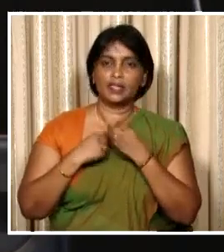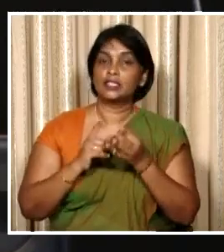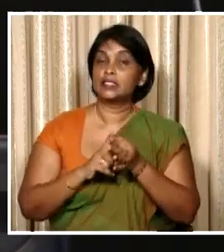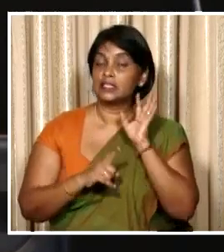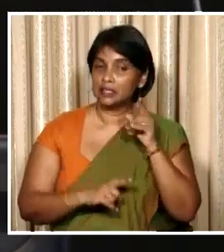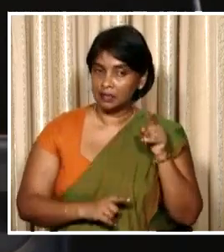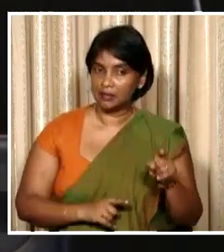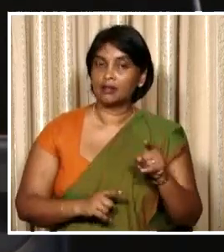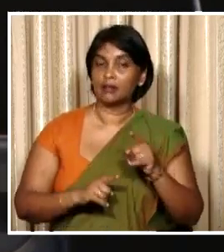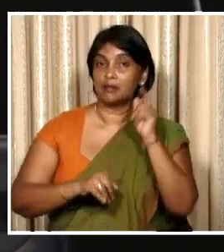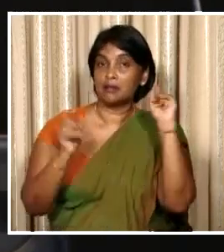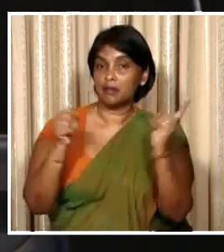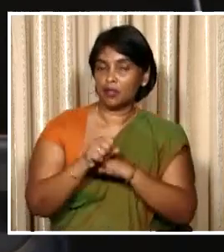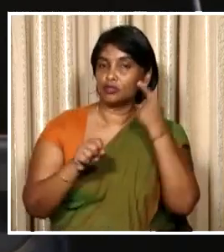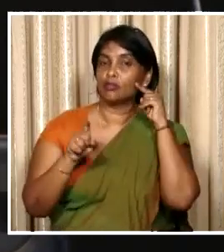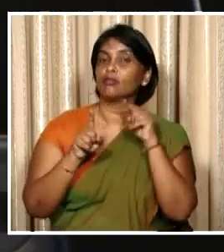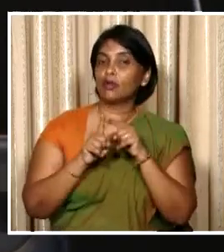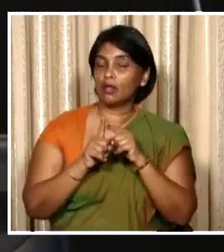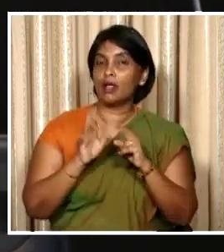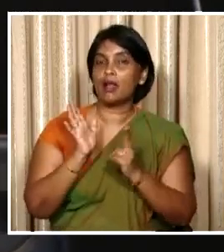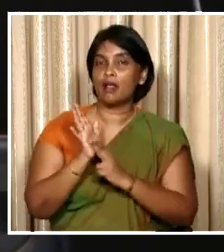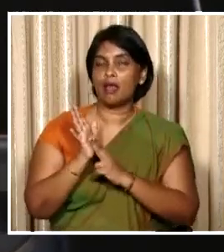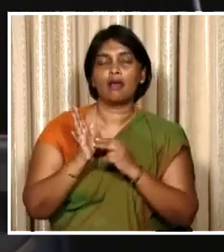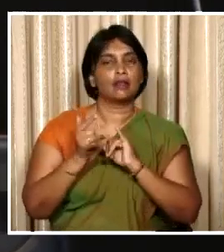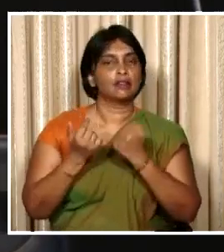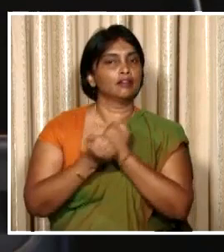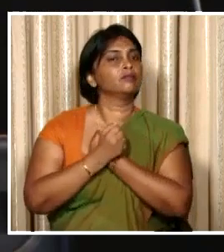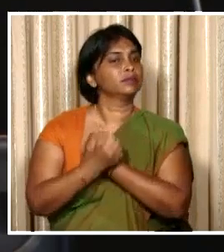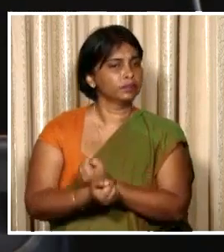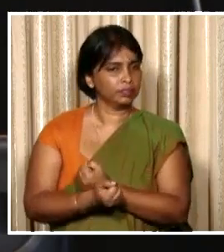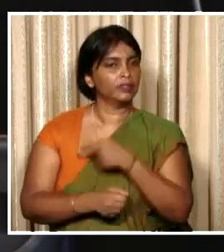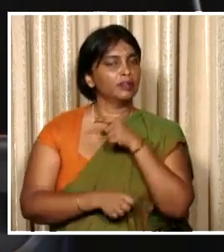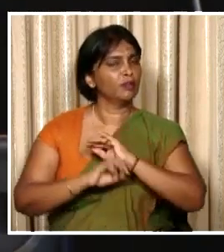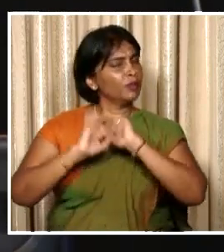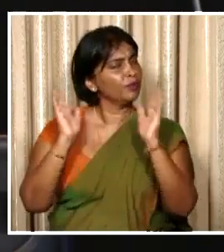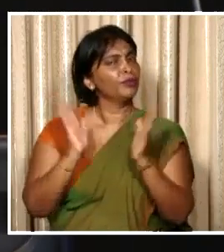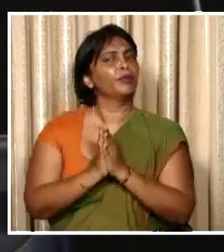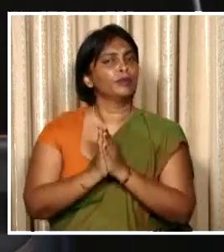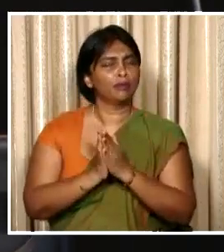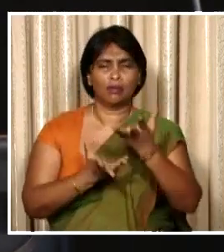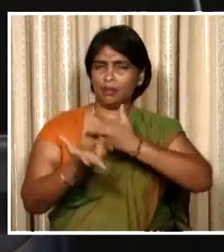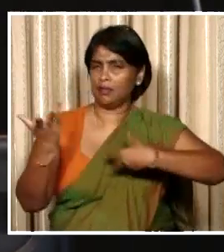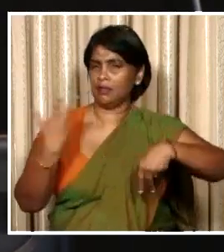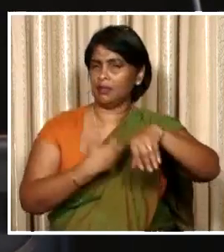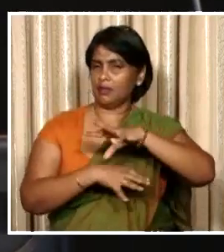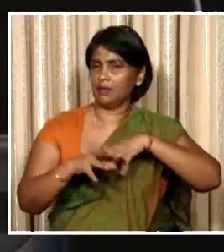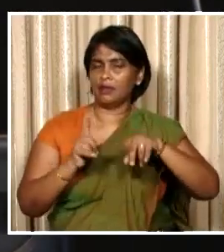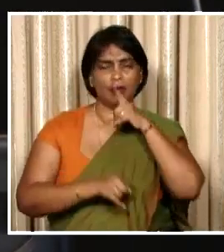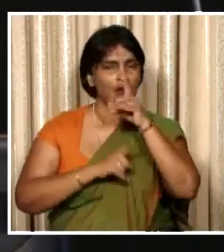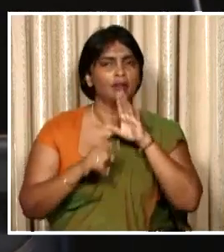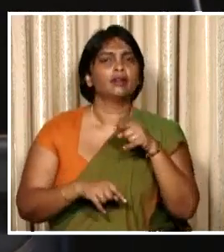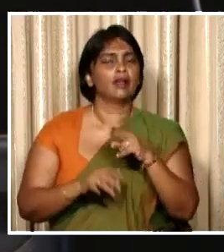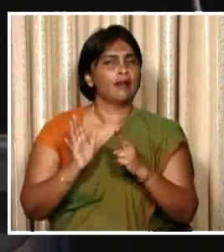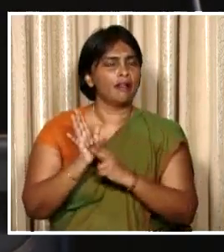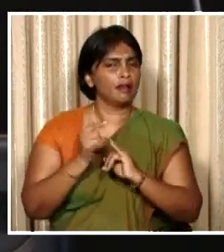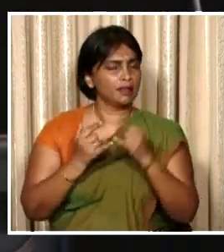ජනාධිපති ඝාතන කුමන්ත්‍රණයක් කියලා ගෙනල්ලා නාලක සිල්ලවත් අරන් ගොඩගත්තා. මේ සේරම මේකට පැටලුණු කතන්දර ගොඩක්. මොකද